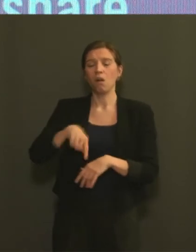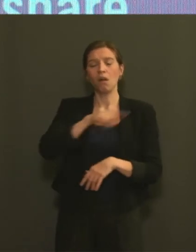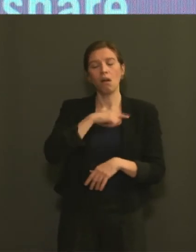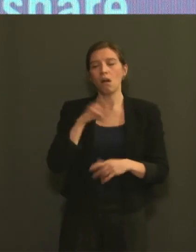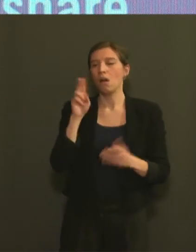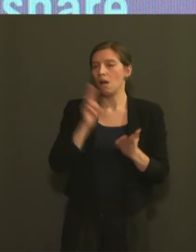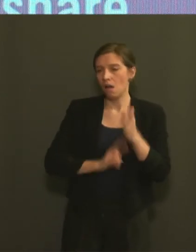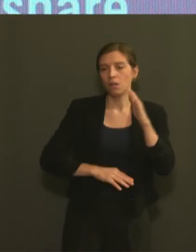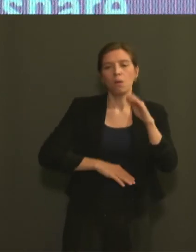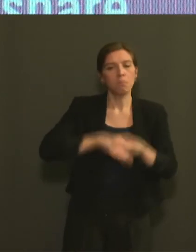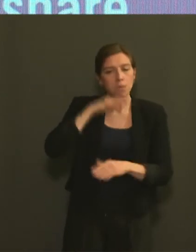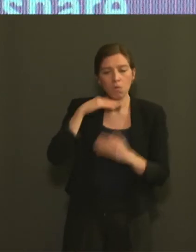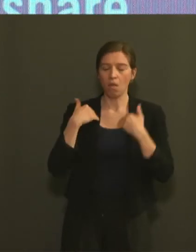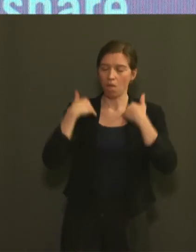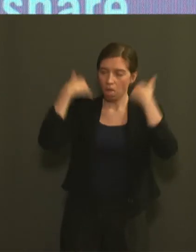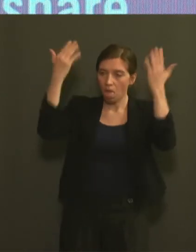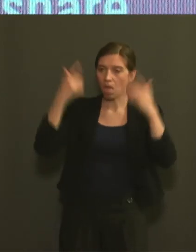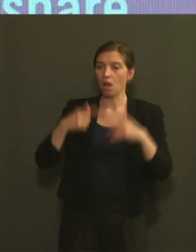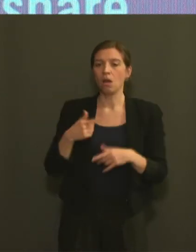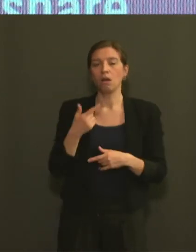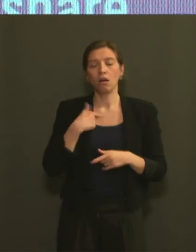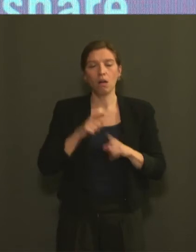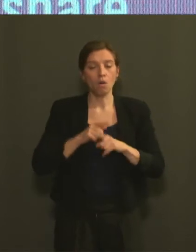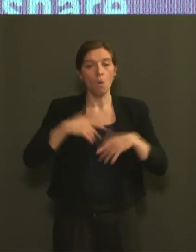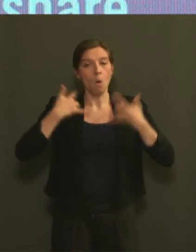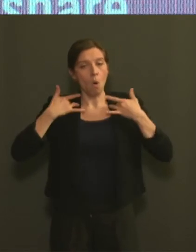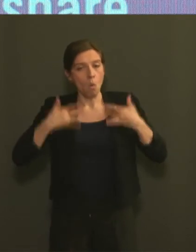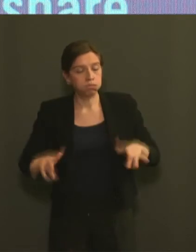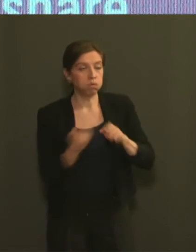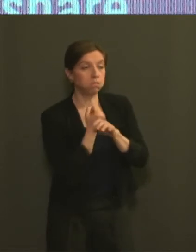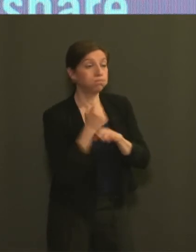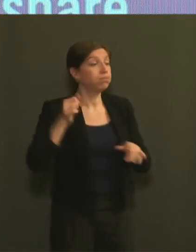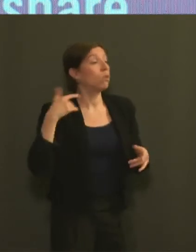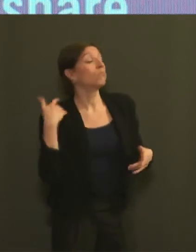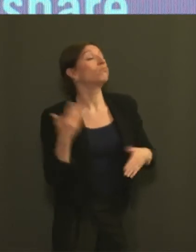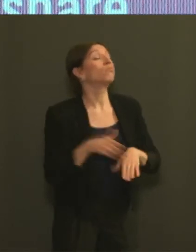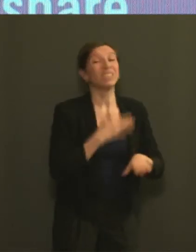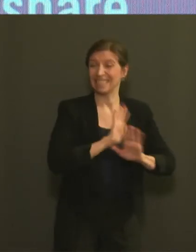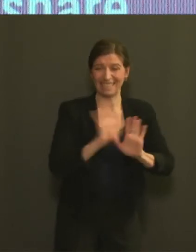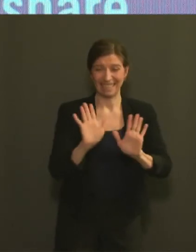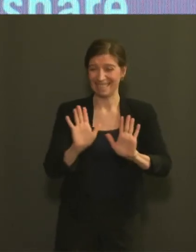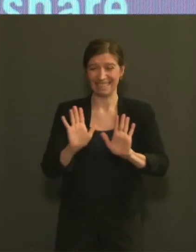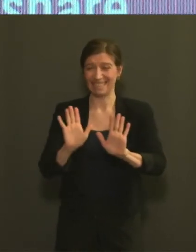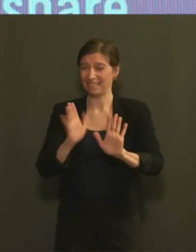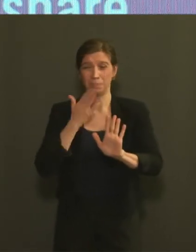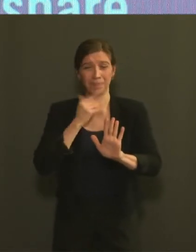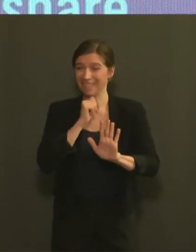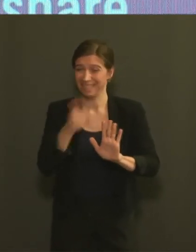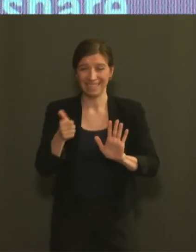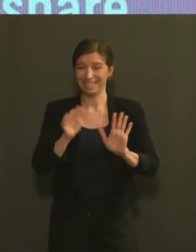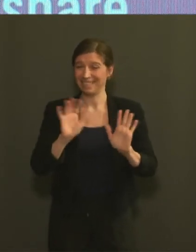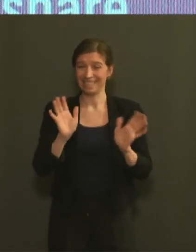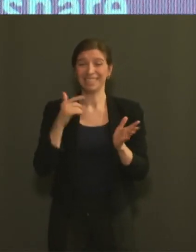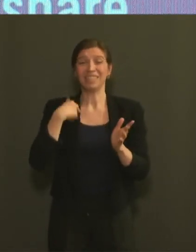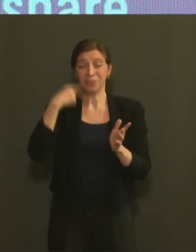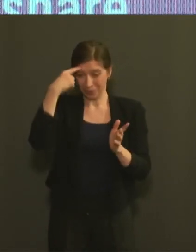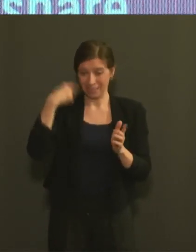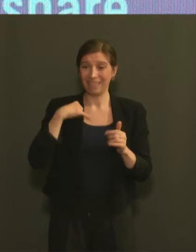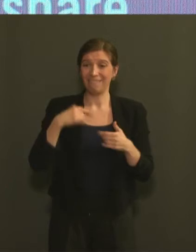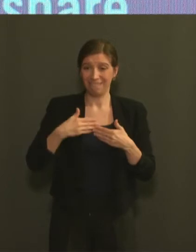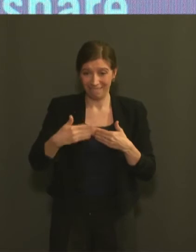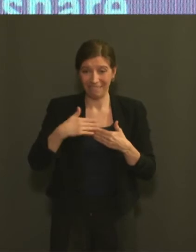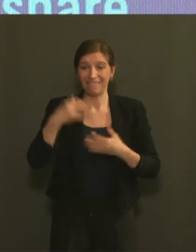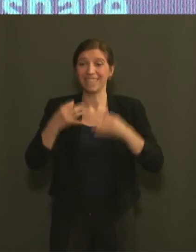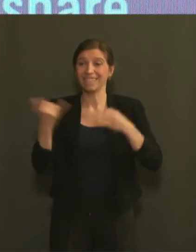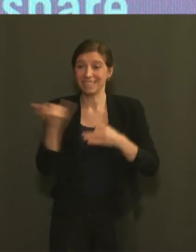qu inite du candidat gay fin d'année à xv est votre fils quinzaine en